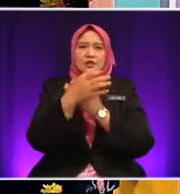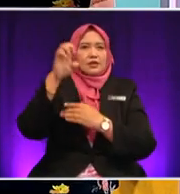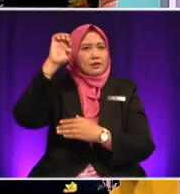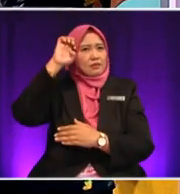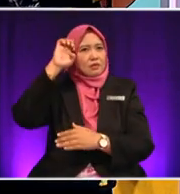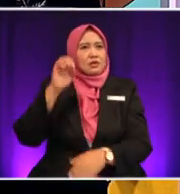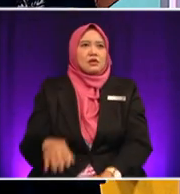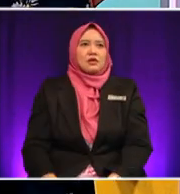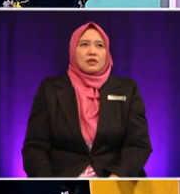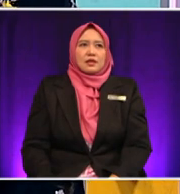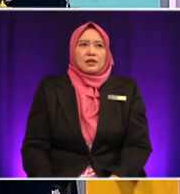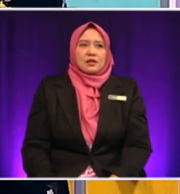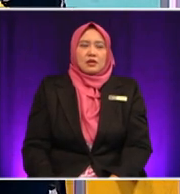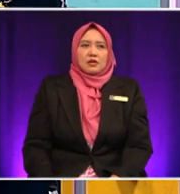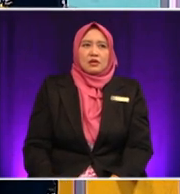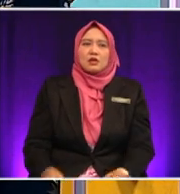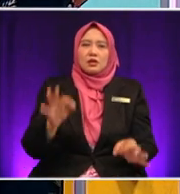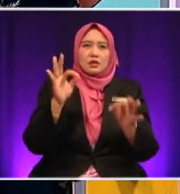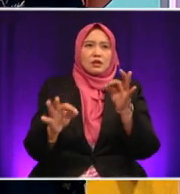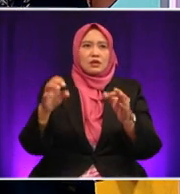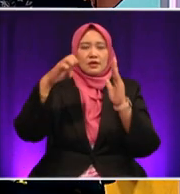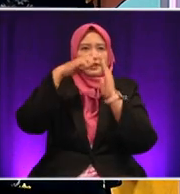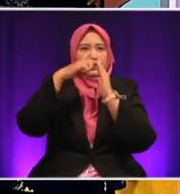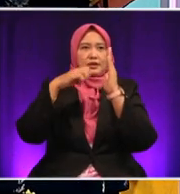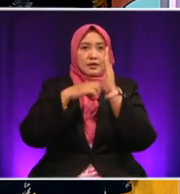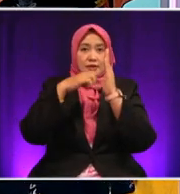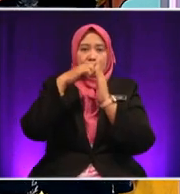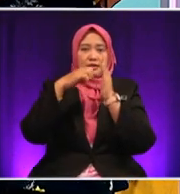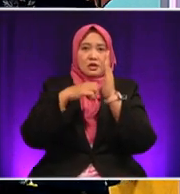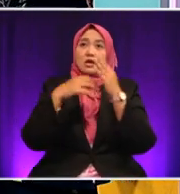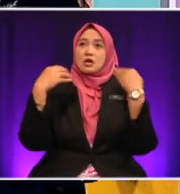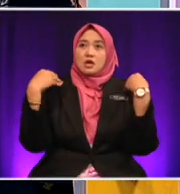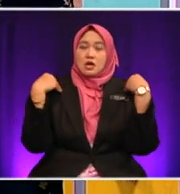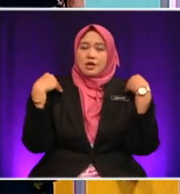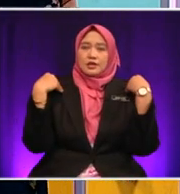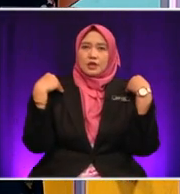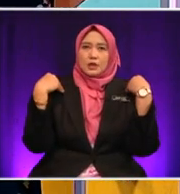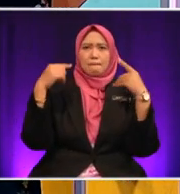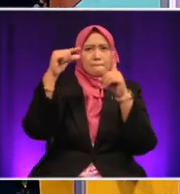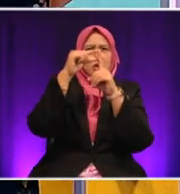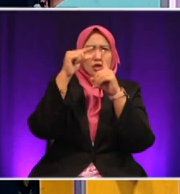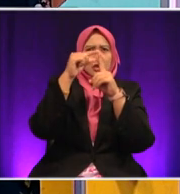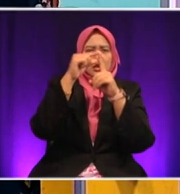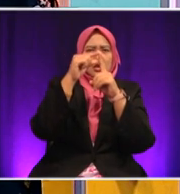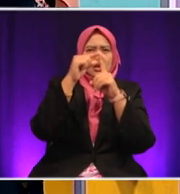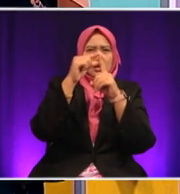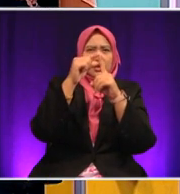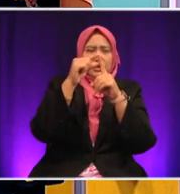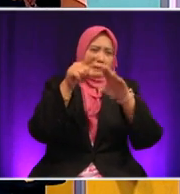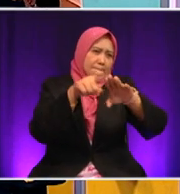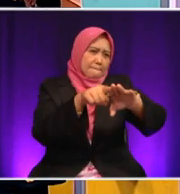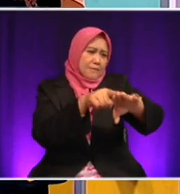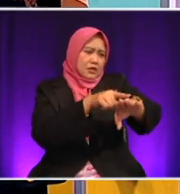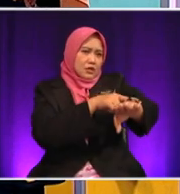banyak perkataan yang agak panjang contohnya macam dilarang dilarang dilarang dilarang macam tuh jadi masuknya